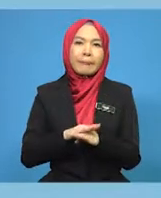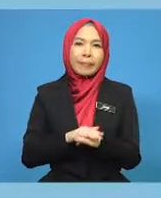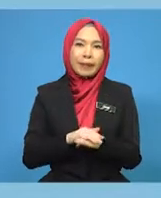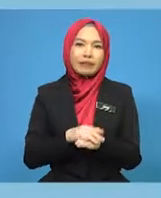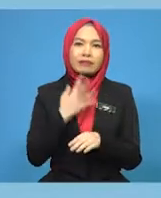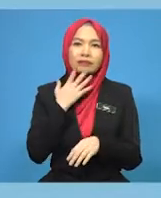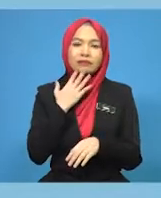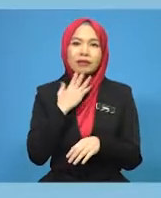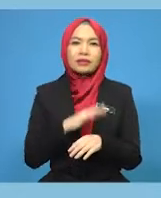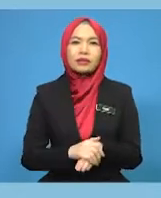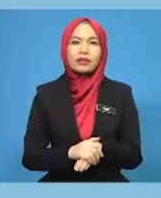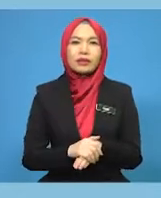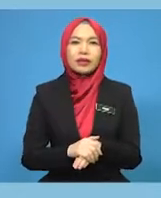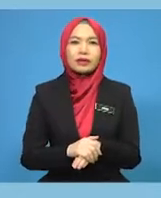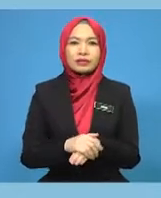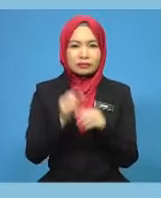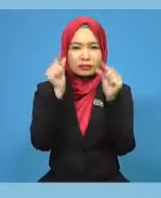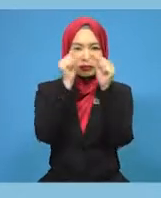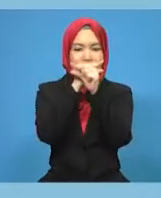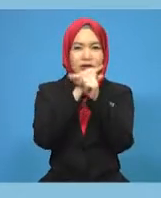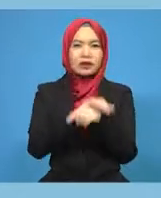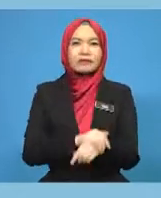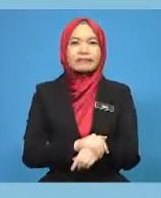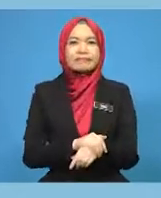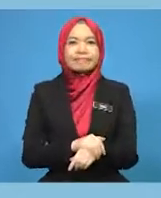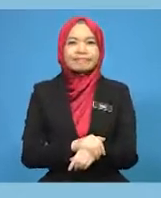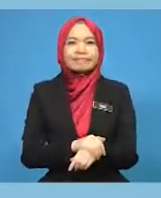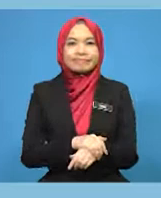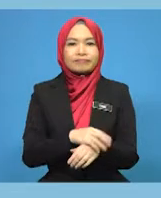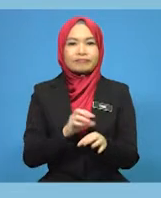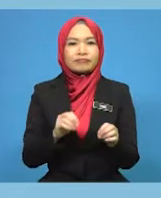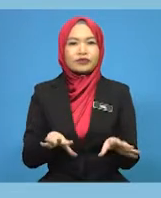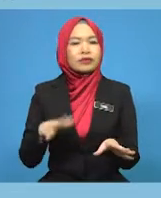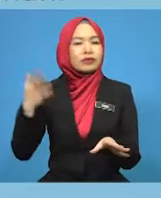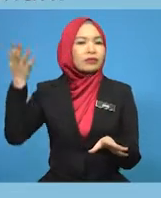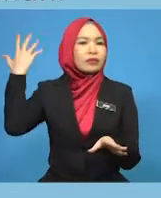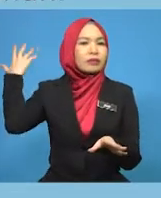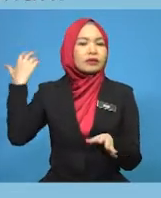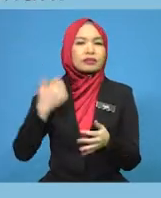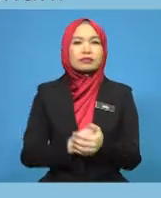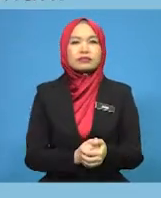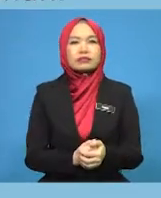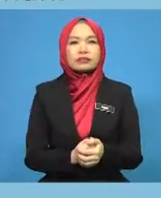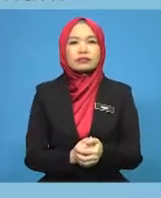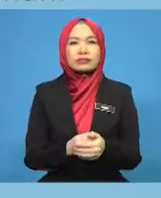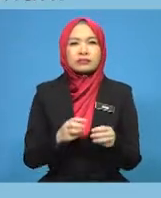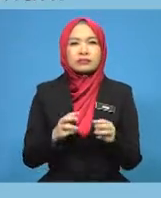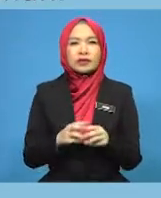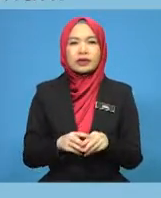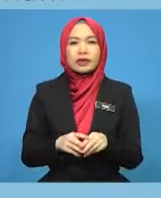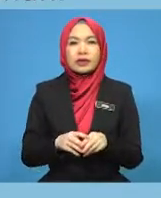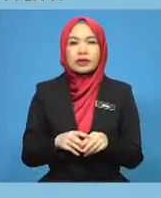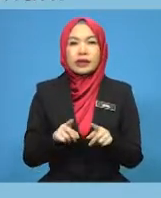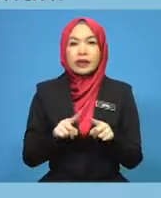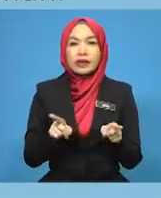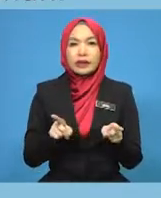dan suram. Ianya sesuai untuk sesuatu yang lama. Walaupun begitu, warnanya mestilah